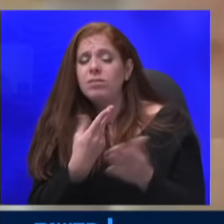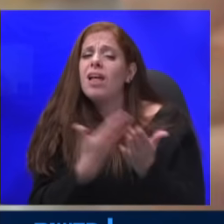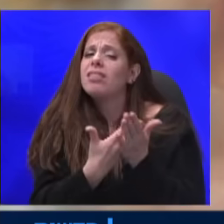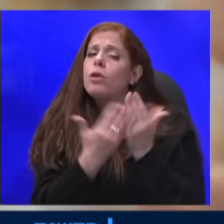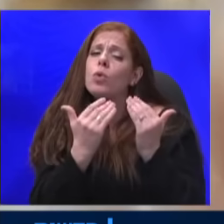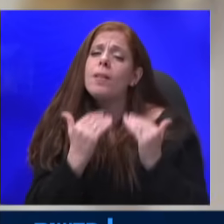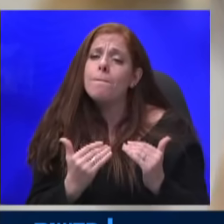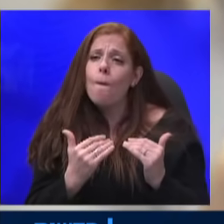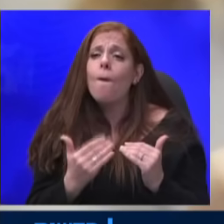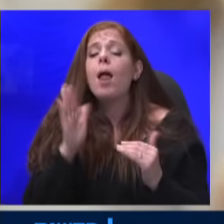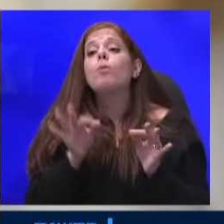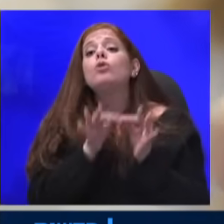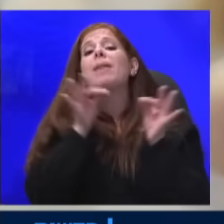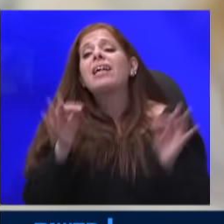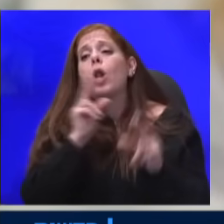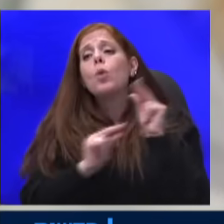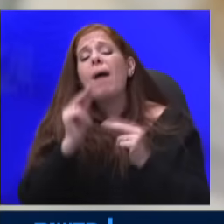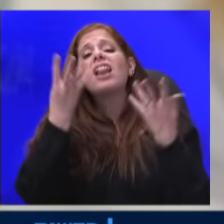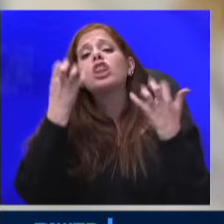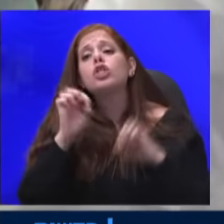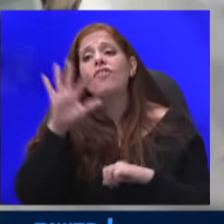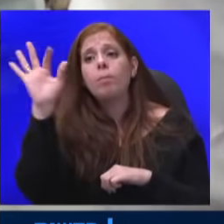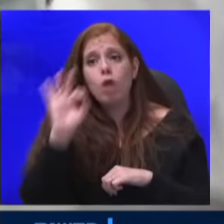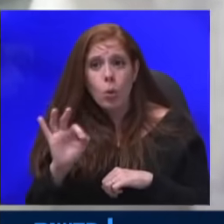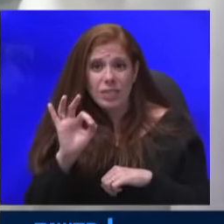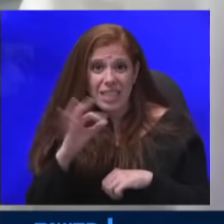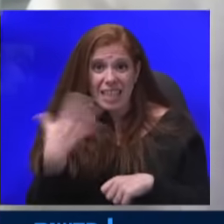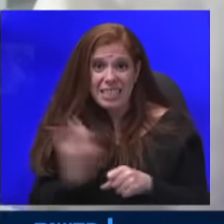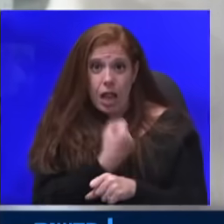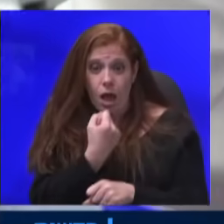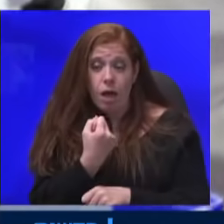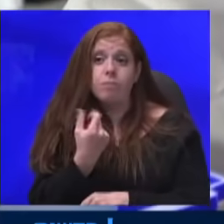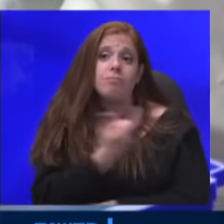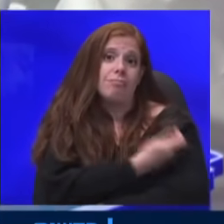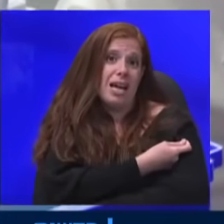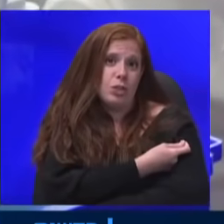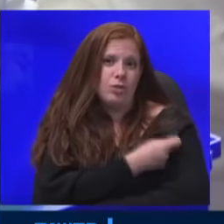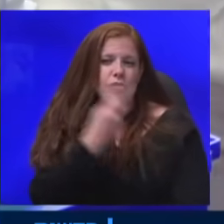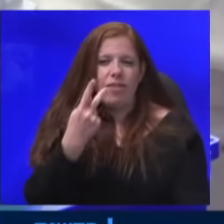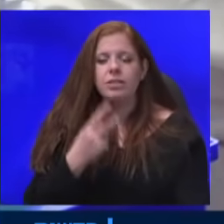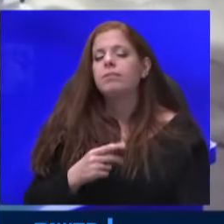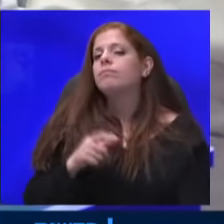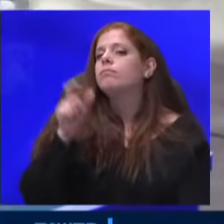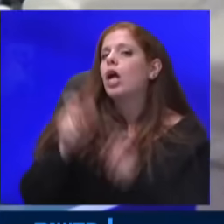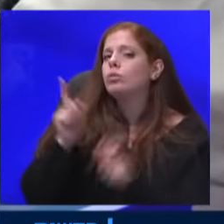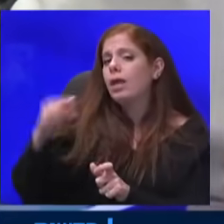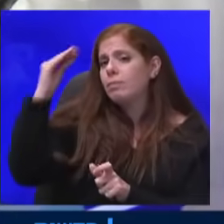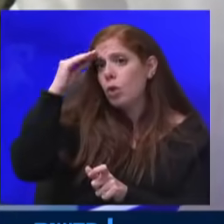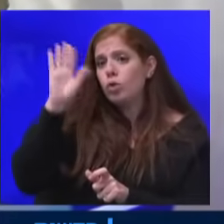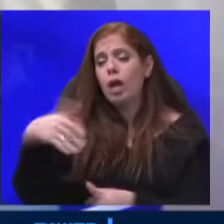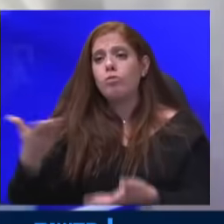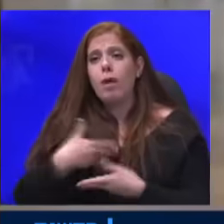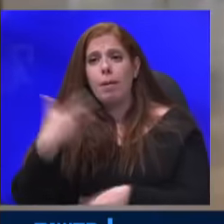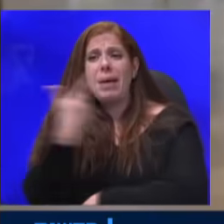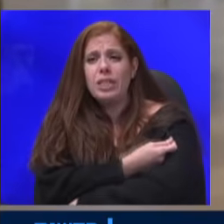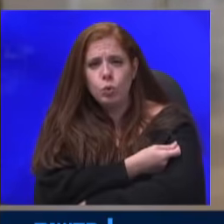מעוד שמלכתחילה דובר על 95% הצלחה בחיסונים של פייזר. אנשים צריכים לזכור שגם כאשר מקבלים חיסון שהוא